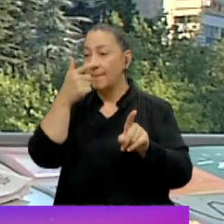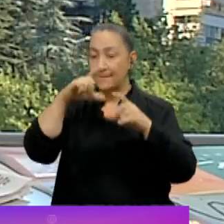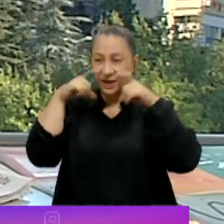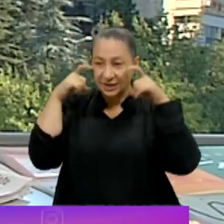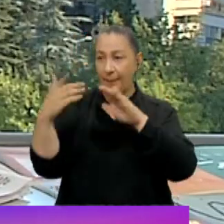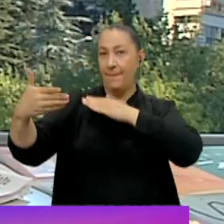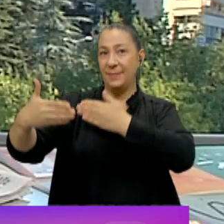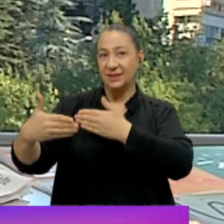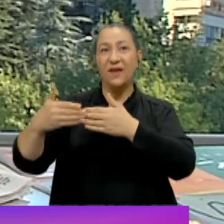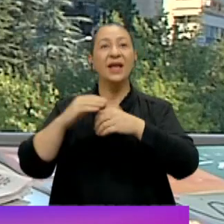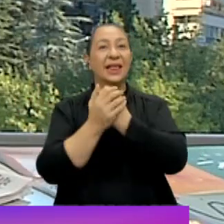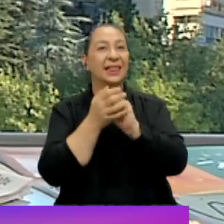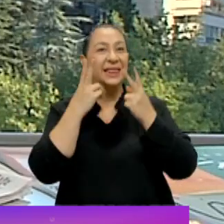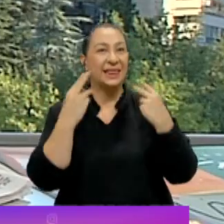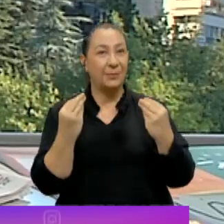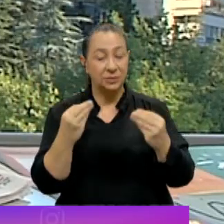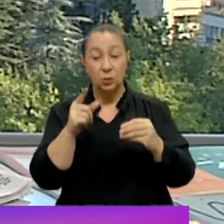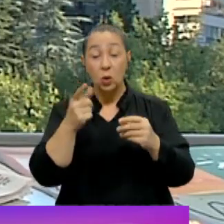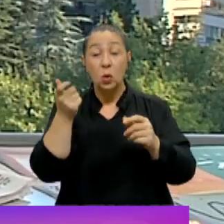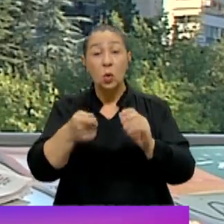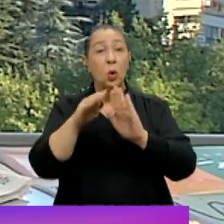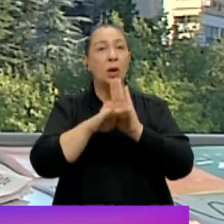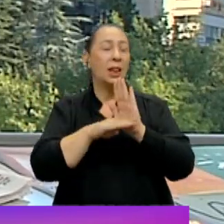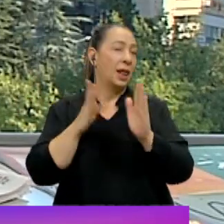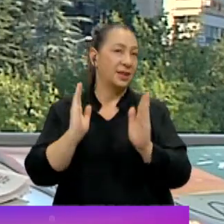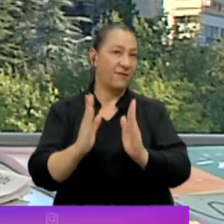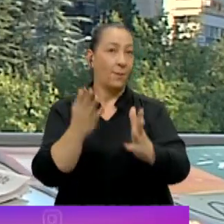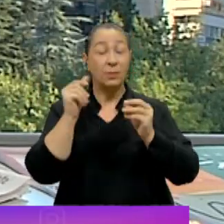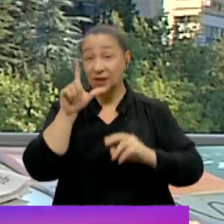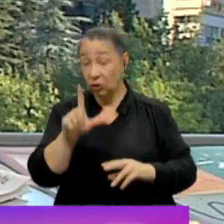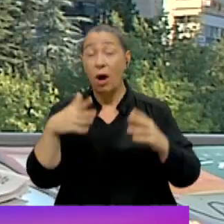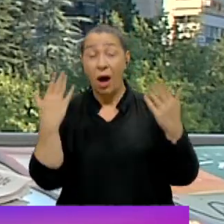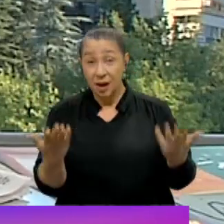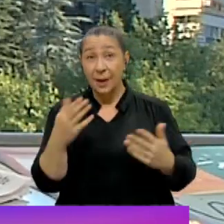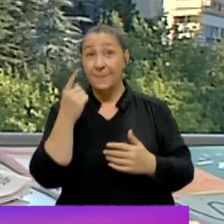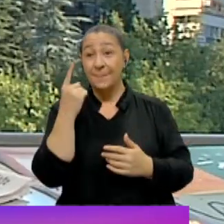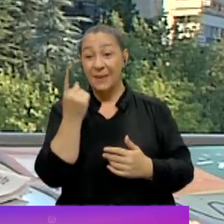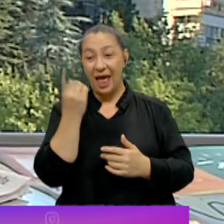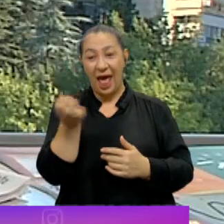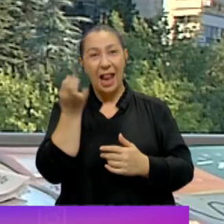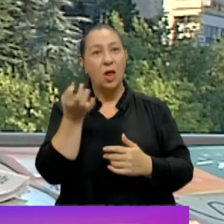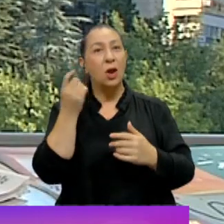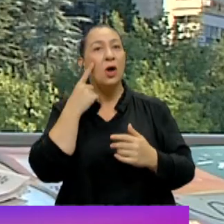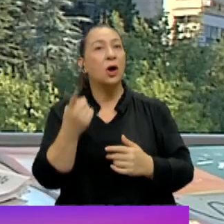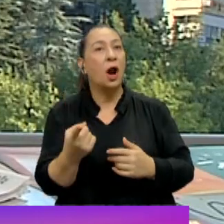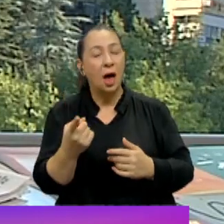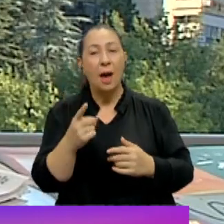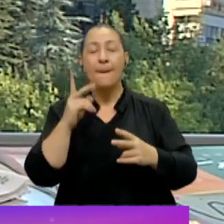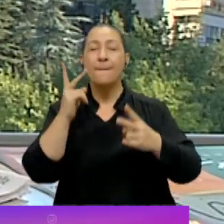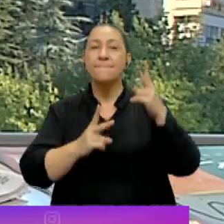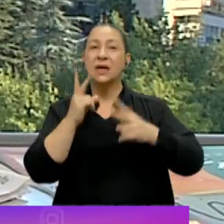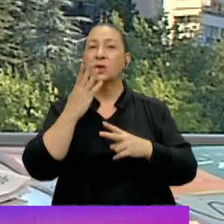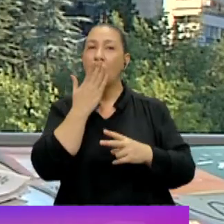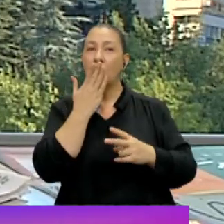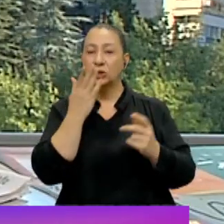mesafe, hijyen, bu kurallarla yol almamız gerekiyor. İşte artık 1 Eylül tarihi itibariyle bazı